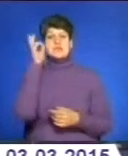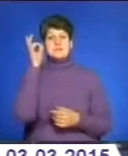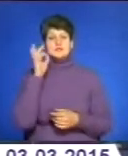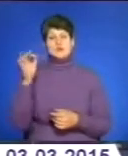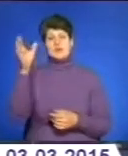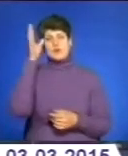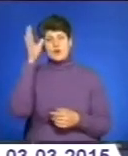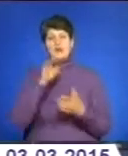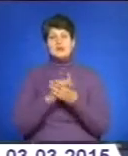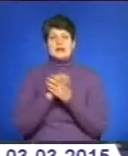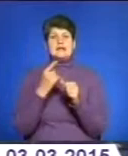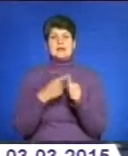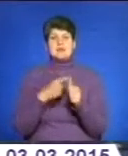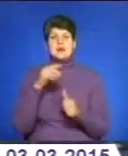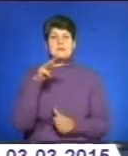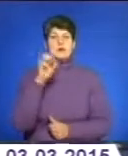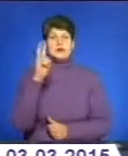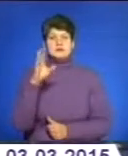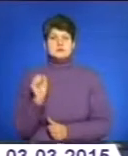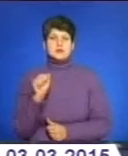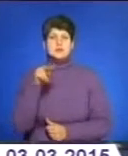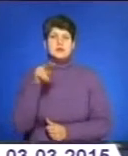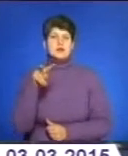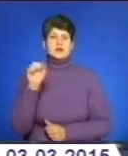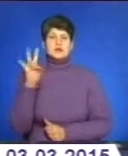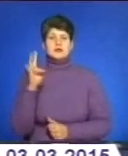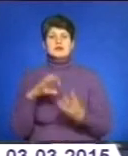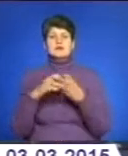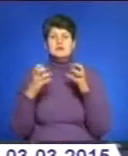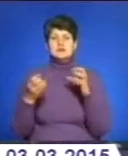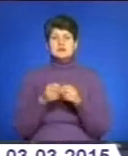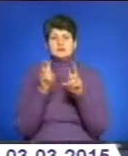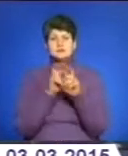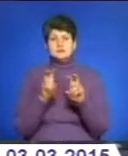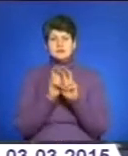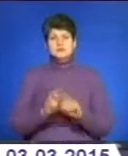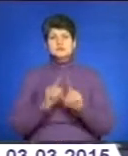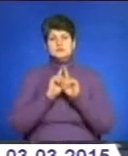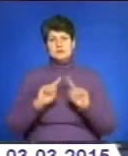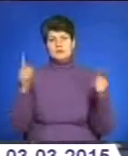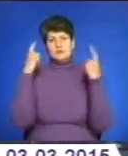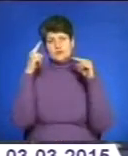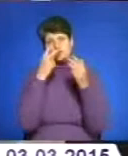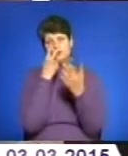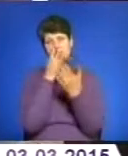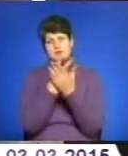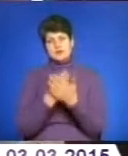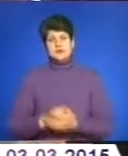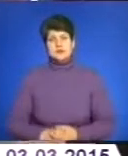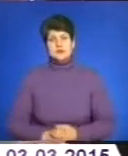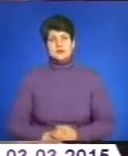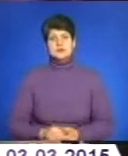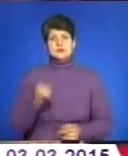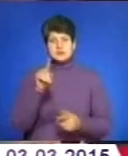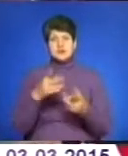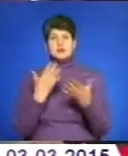товариства імені Макса Планка. Результати фундаментальних досліджень в особливому творчому баченні. Така